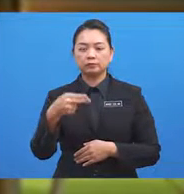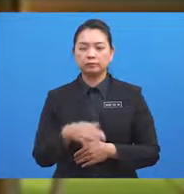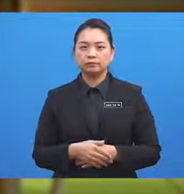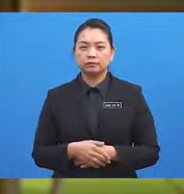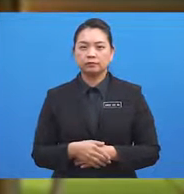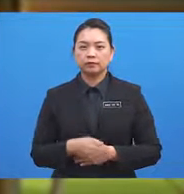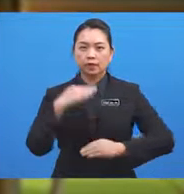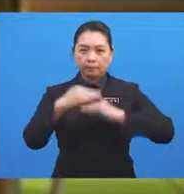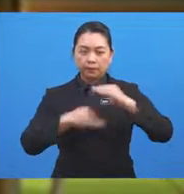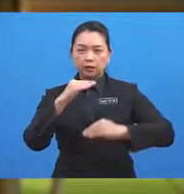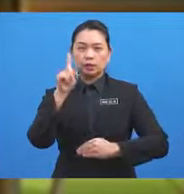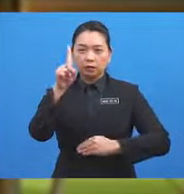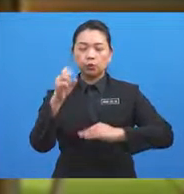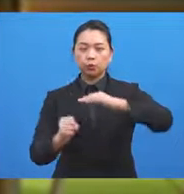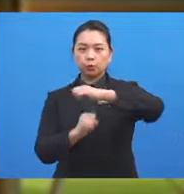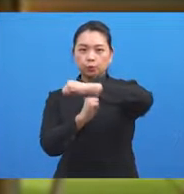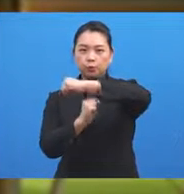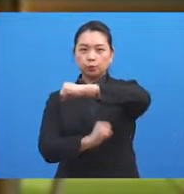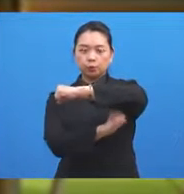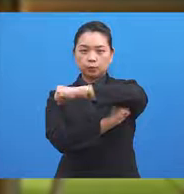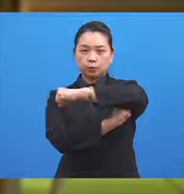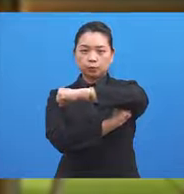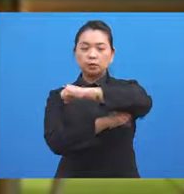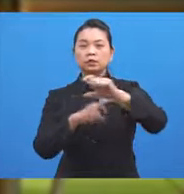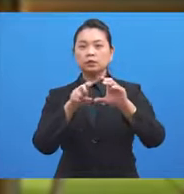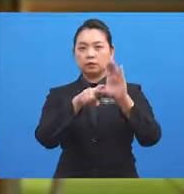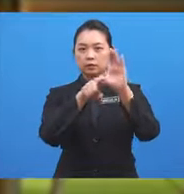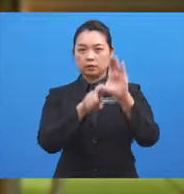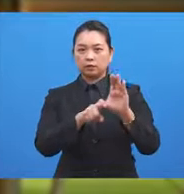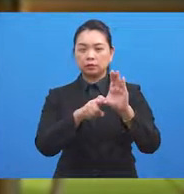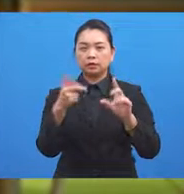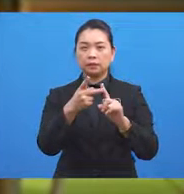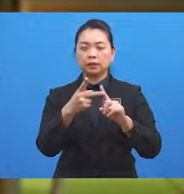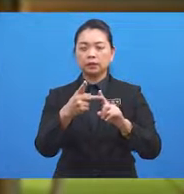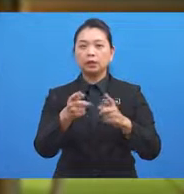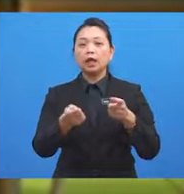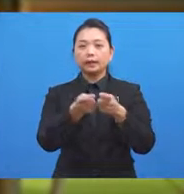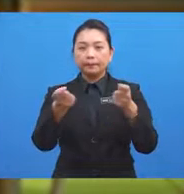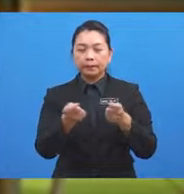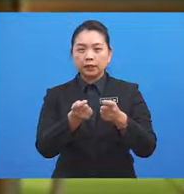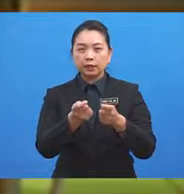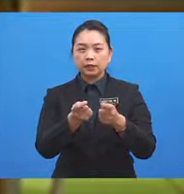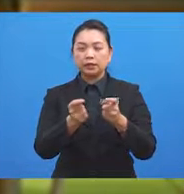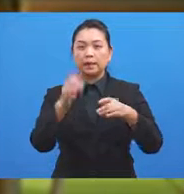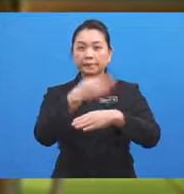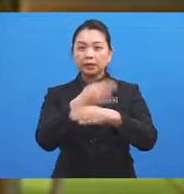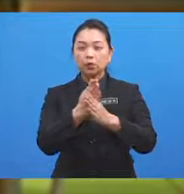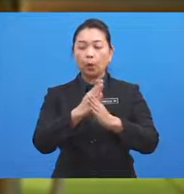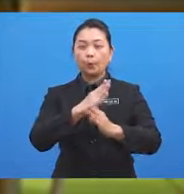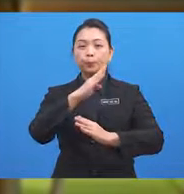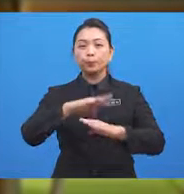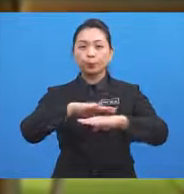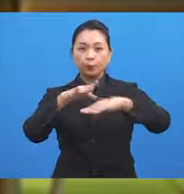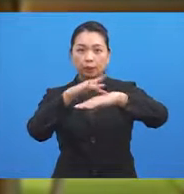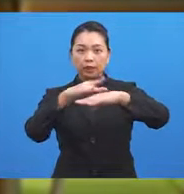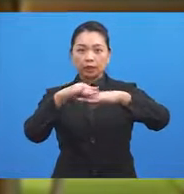Pembinaan sesuatu infrastruktur bergantung kepada kedudukan atau bentuk muka bumi di kawasan